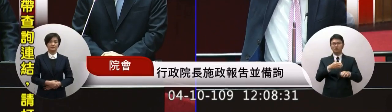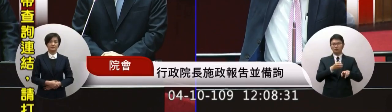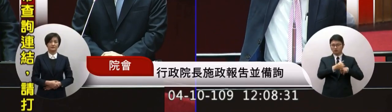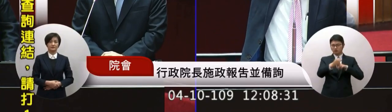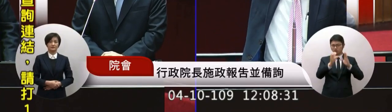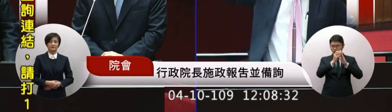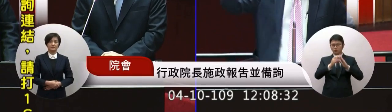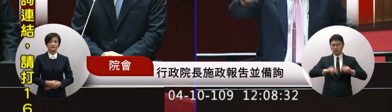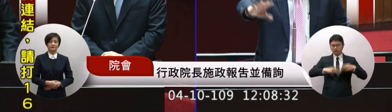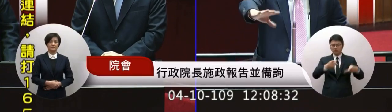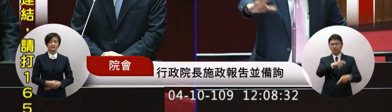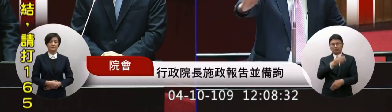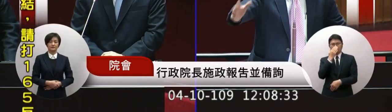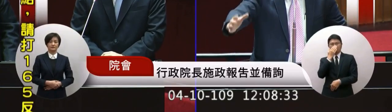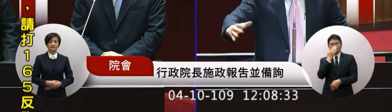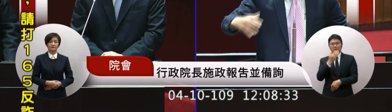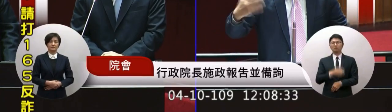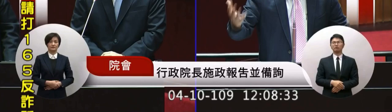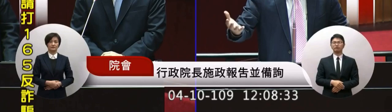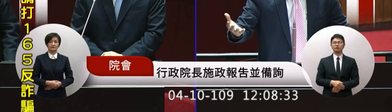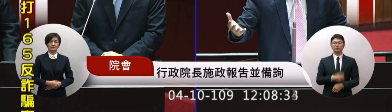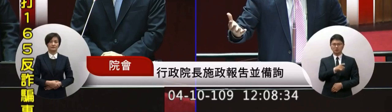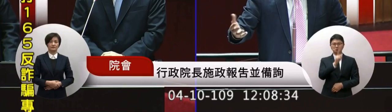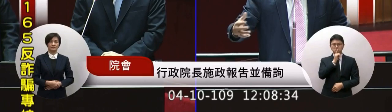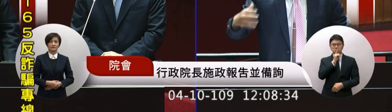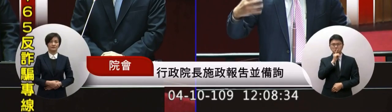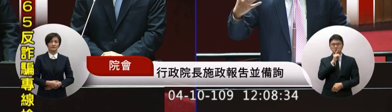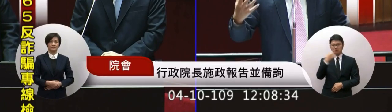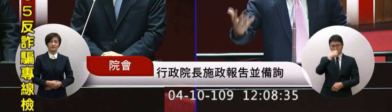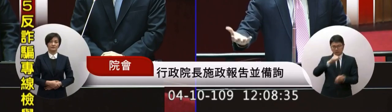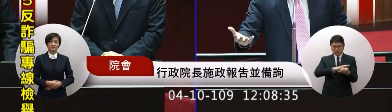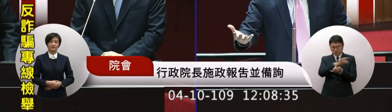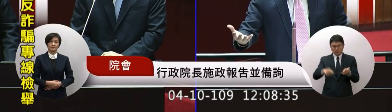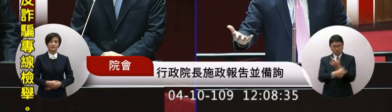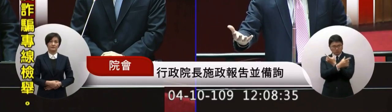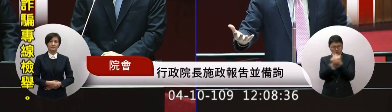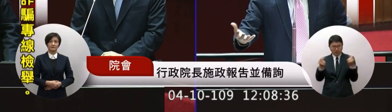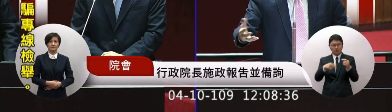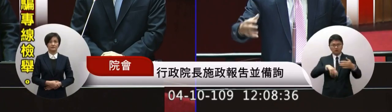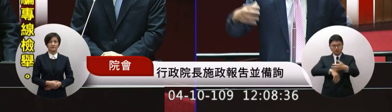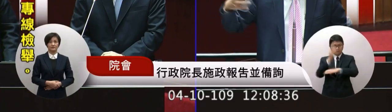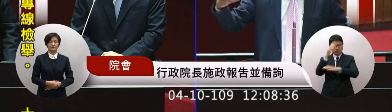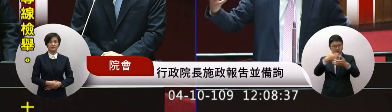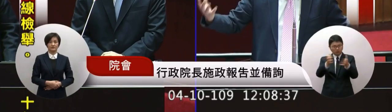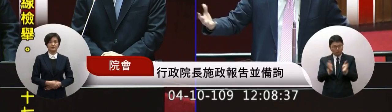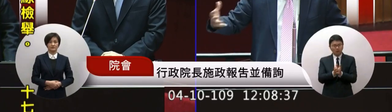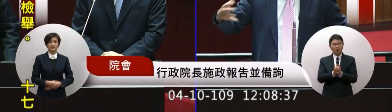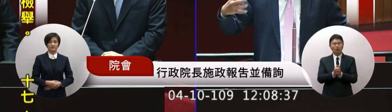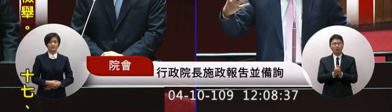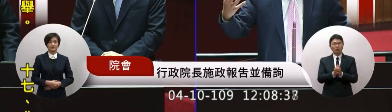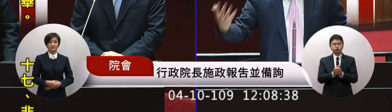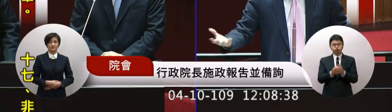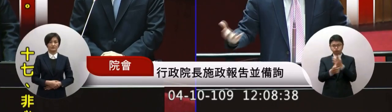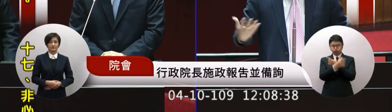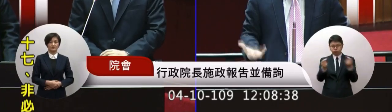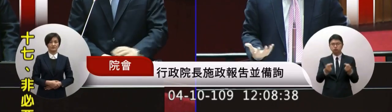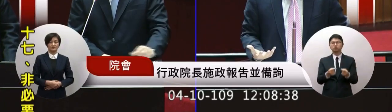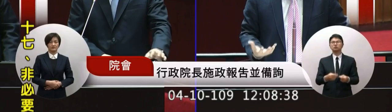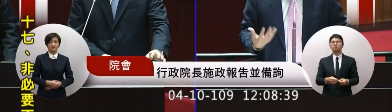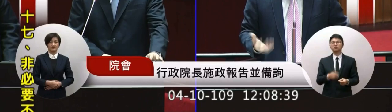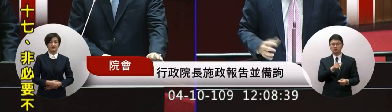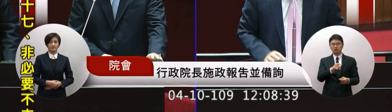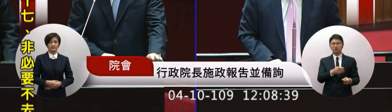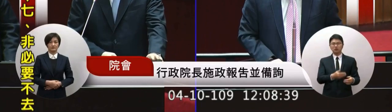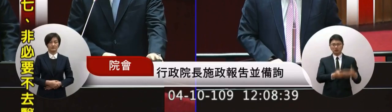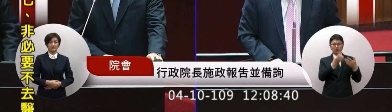改，他说这个要全国一致内政部的版本啊，那通用或汉语拼音的版本才能处理，